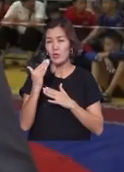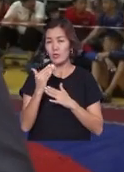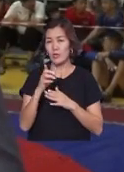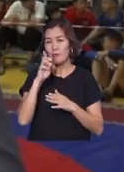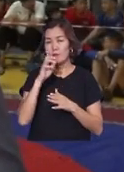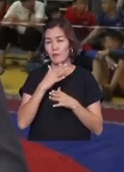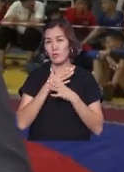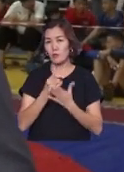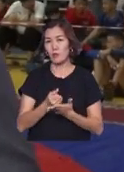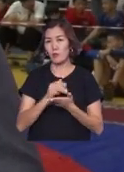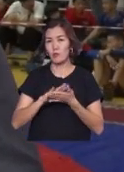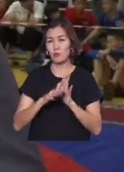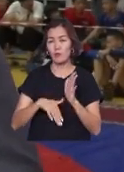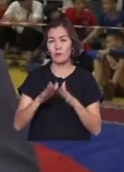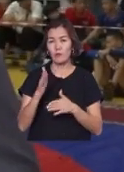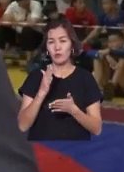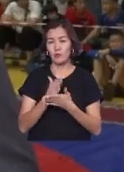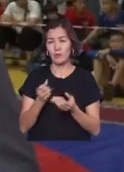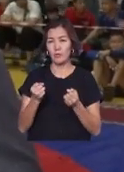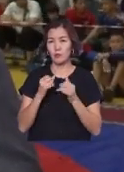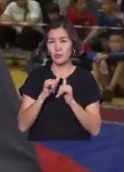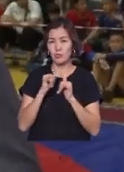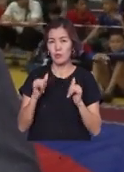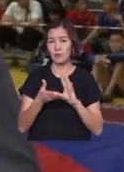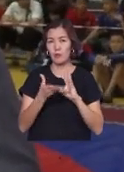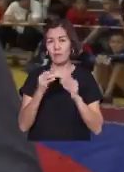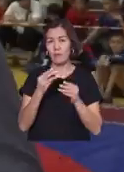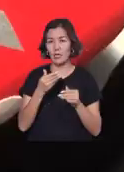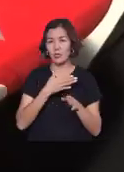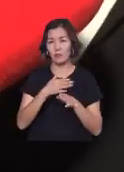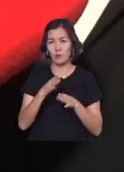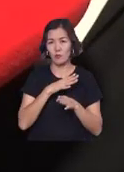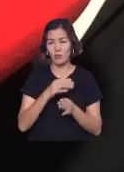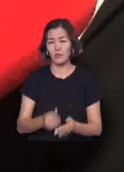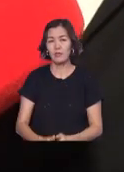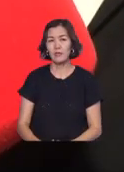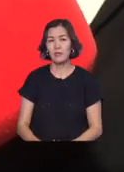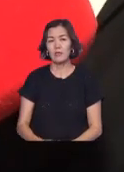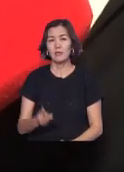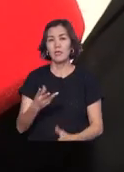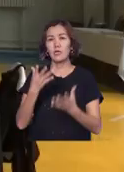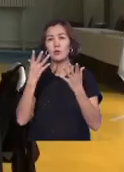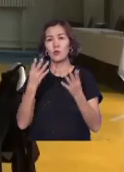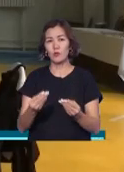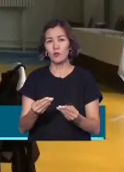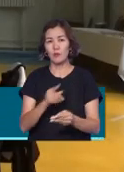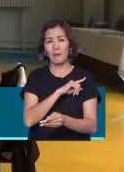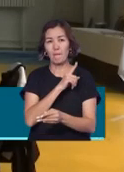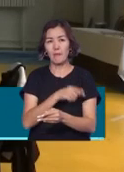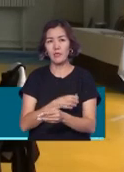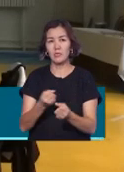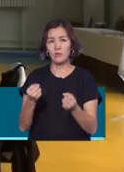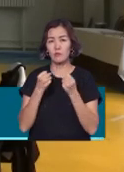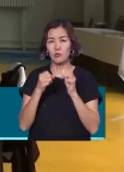Мемлекет тарапынан да қолдау өте жақсы. Спортты дамытуға қаржы бөлінуде. Екі күн бойы сайып қырандарымыз өз тіл